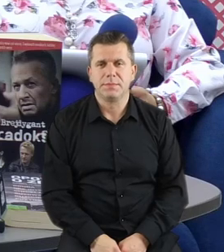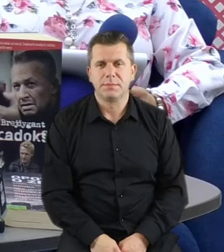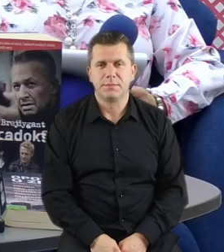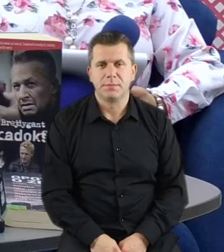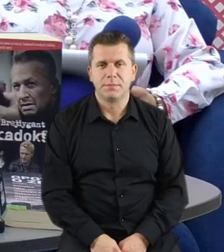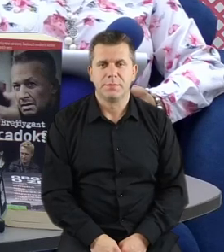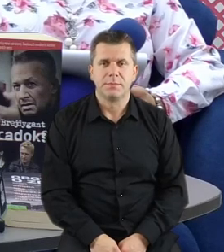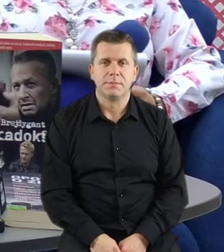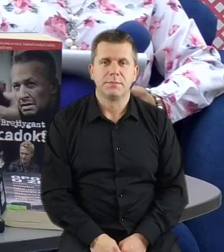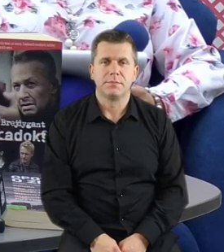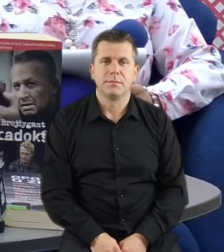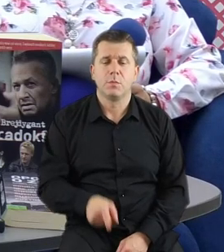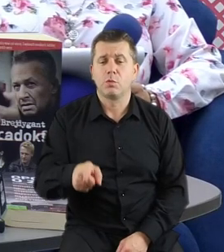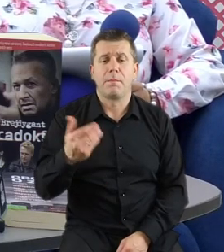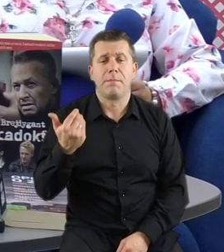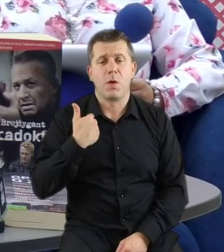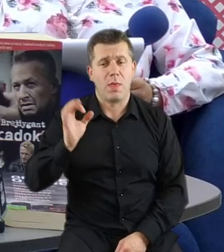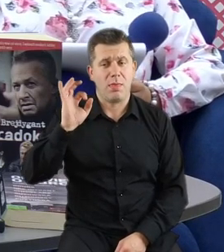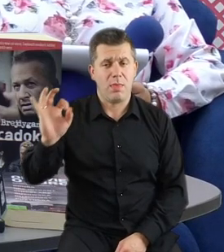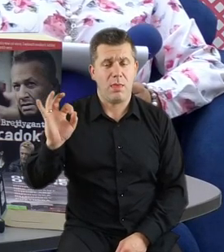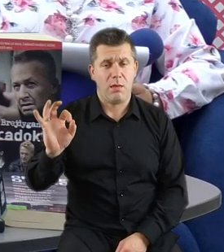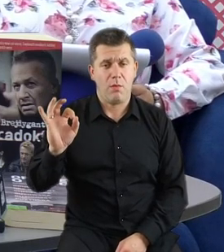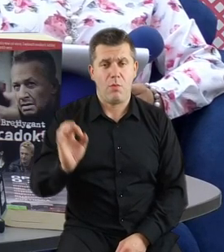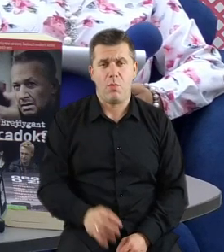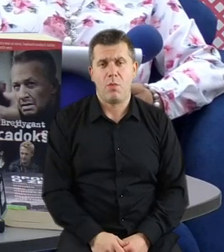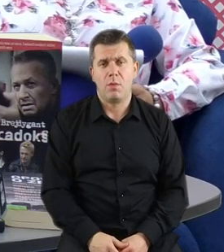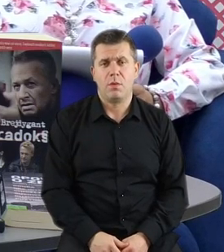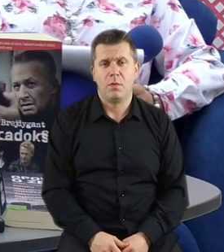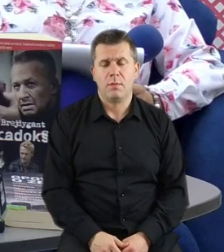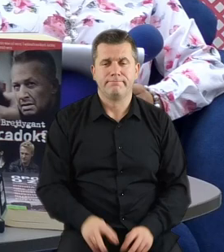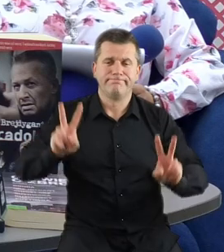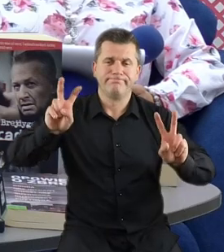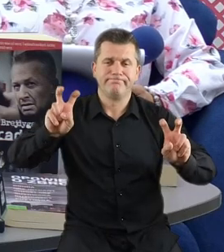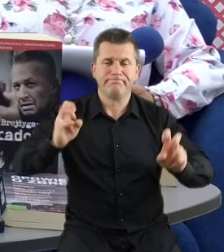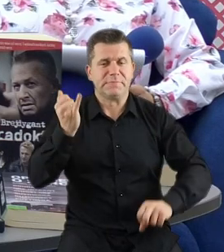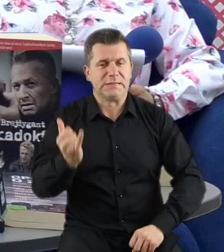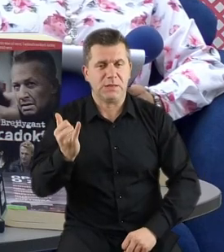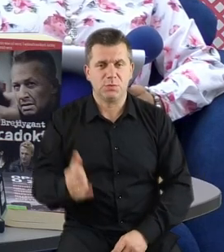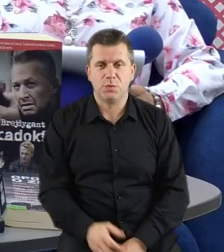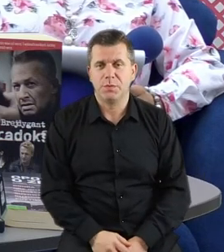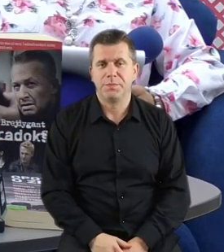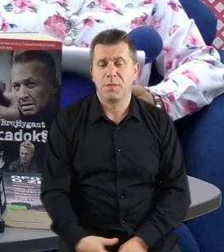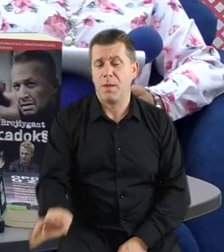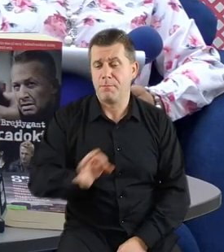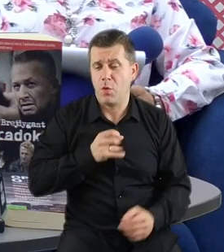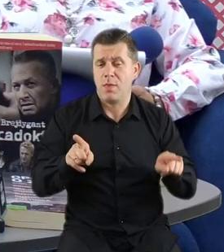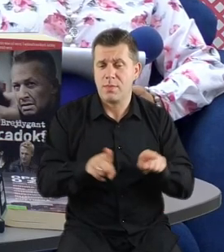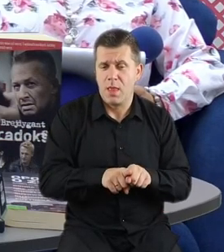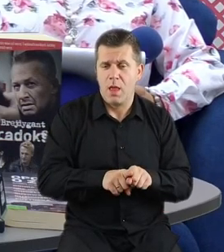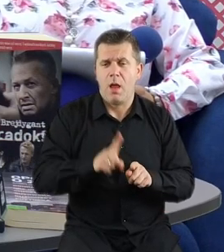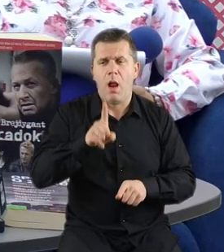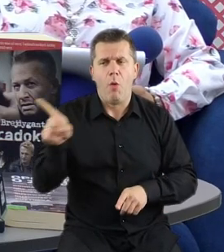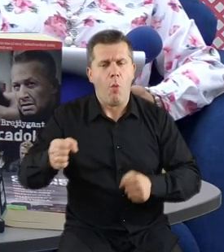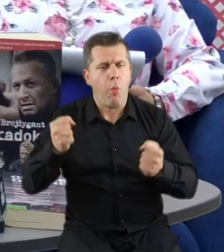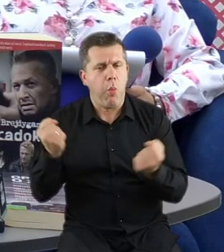Przy czym no to było jego bardzo dziecko, więc no moje też, ale nie aż